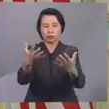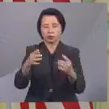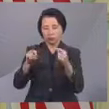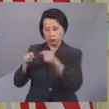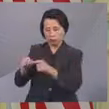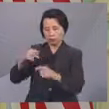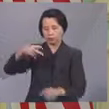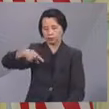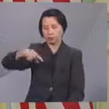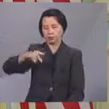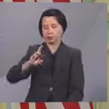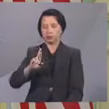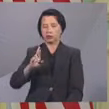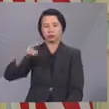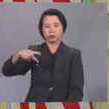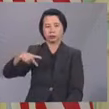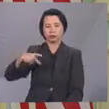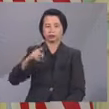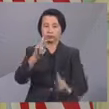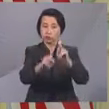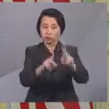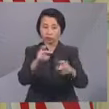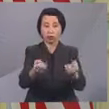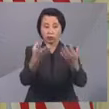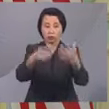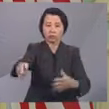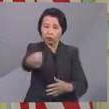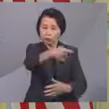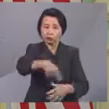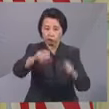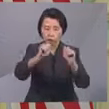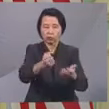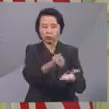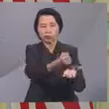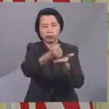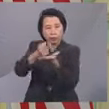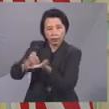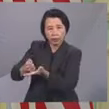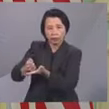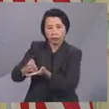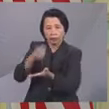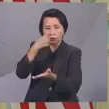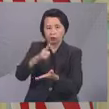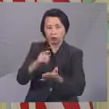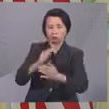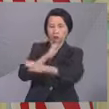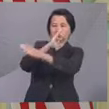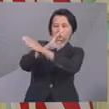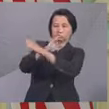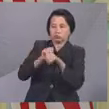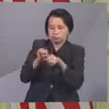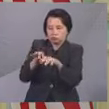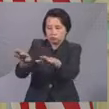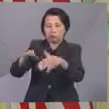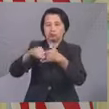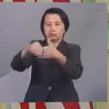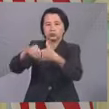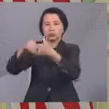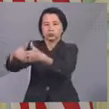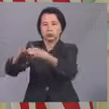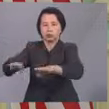PRP. Orang ramai sebenarnya boleh membantu untuk membendung penularan berita